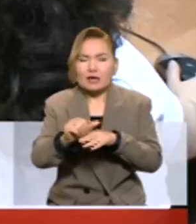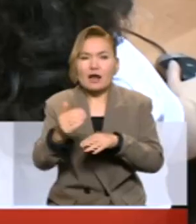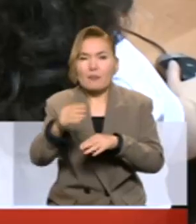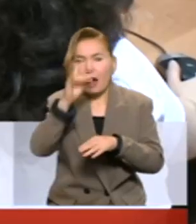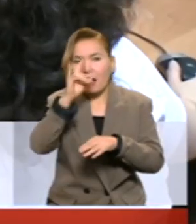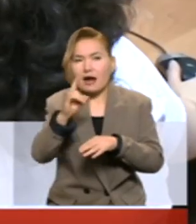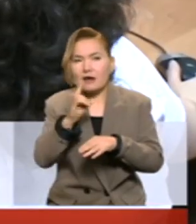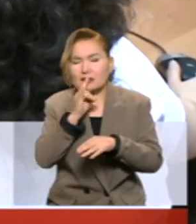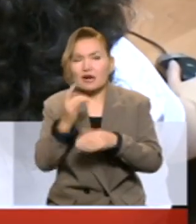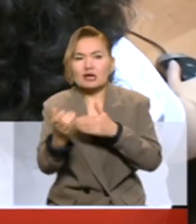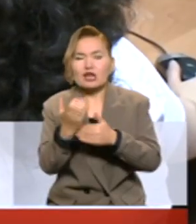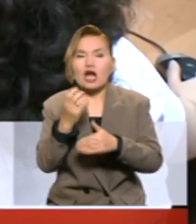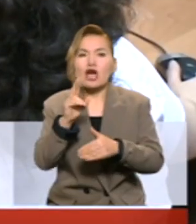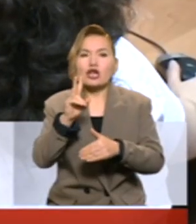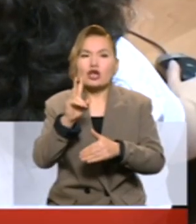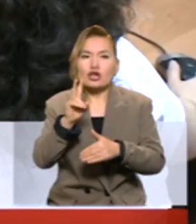Қазақстанға